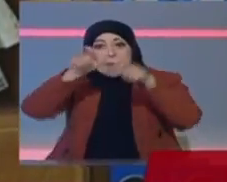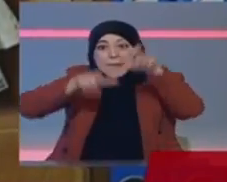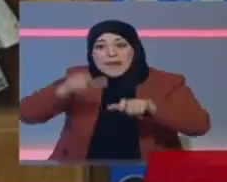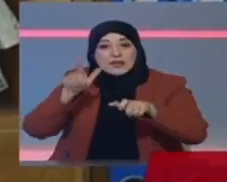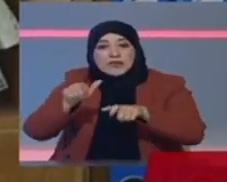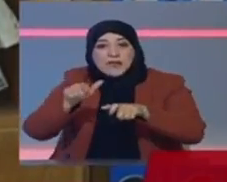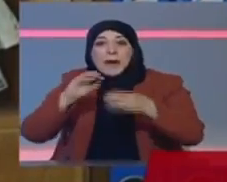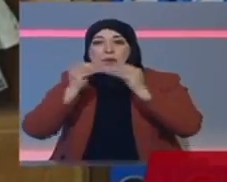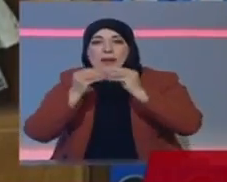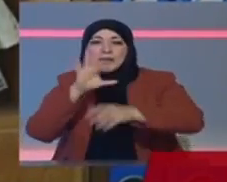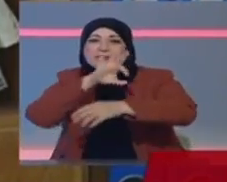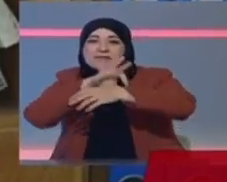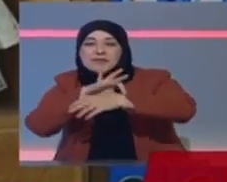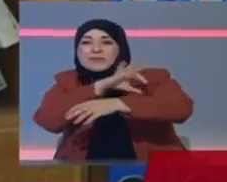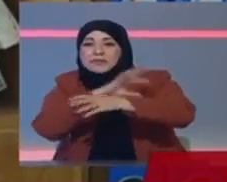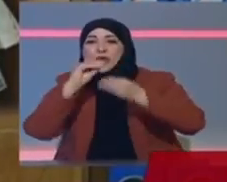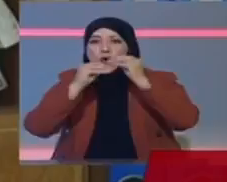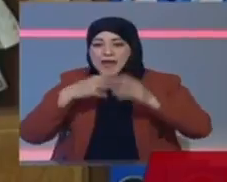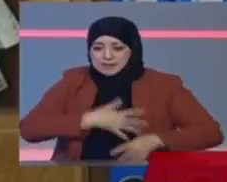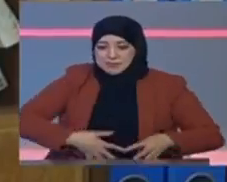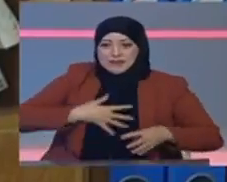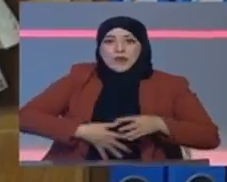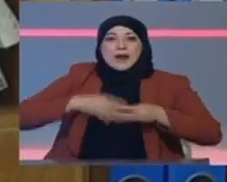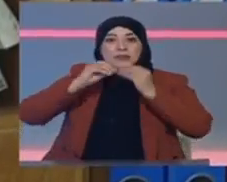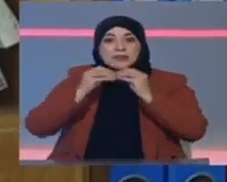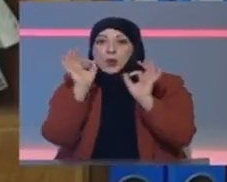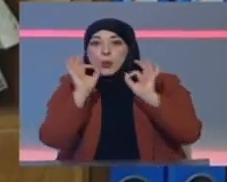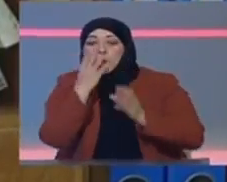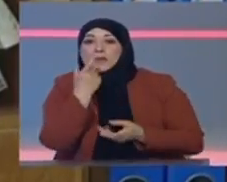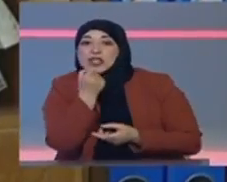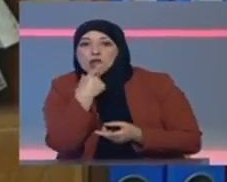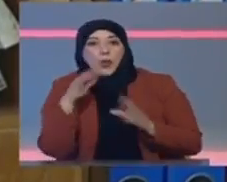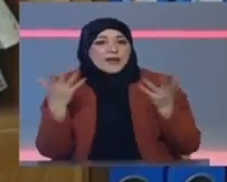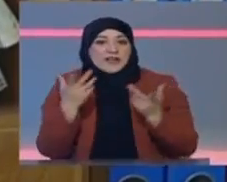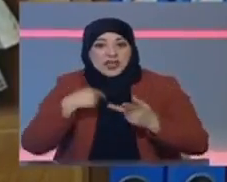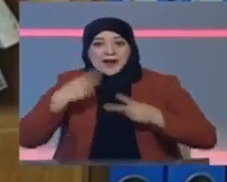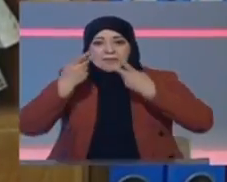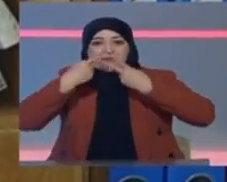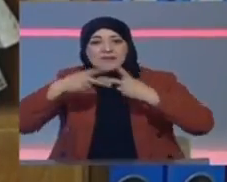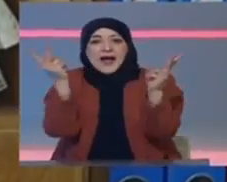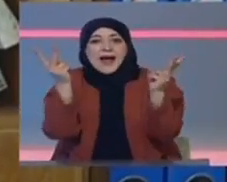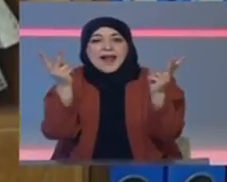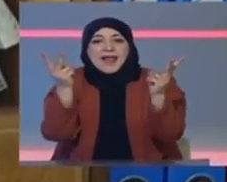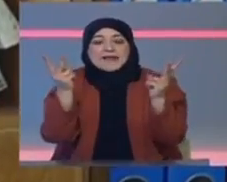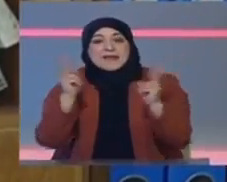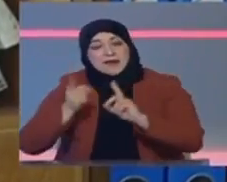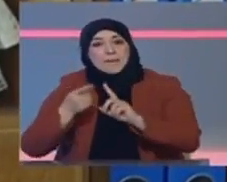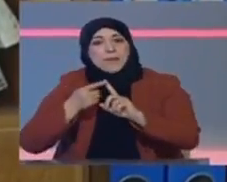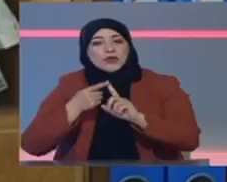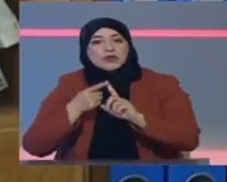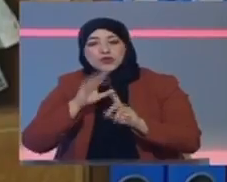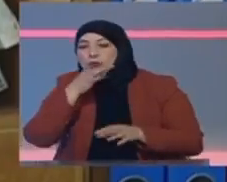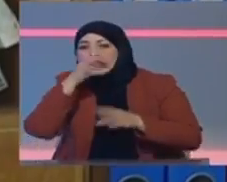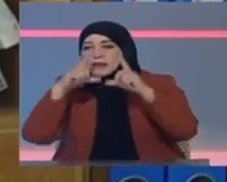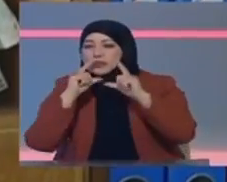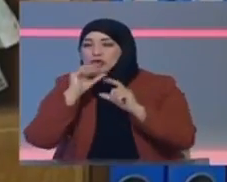بالمفاصل والى الامراض الباطنيه قال راح بيردوا اه خرجنا اه بلا شك نقولوا